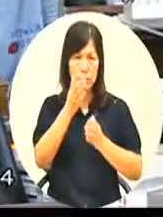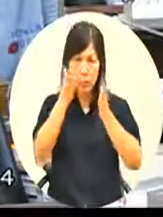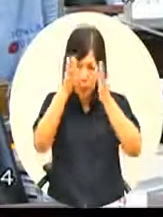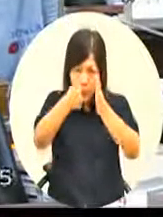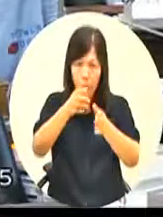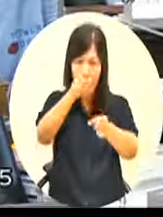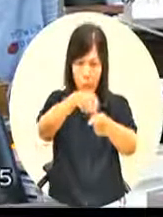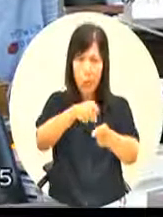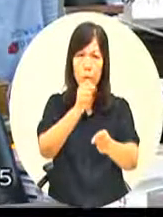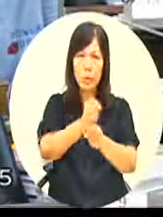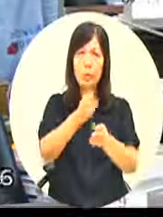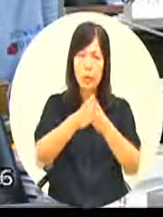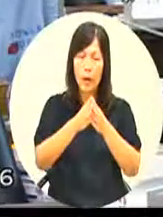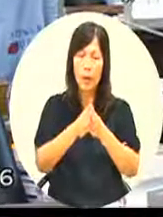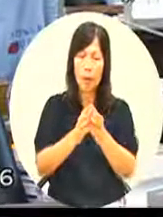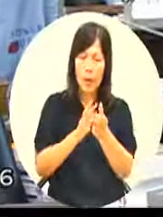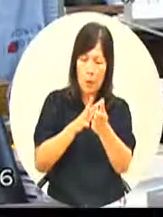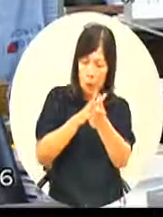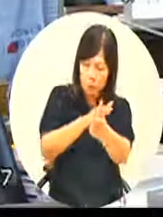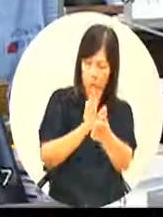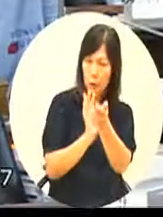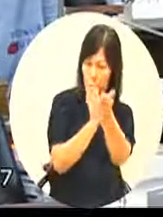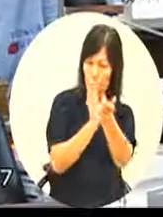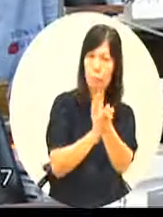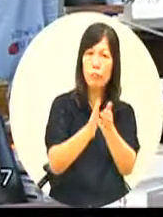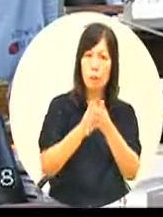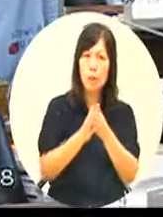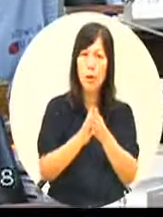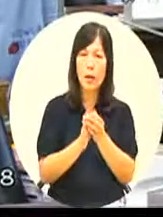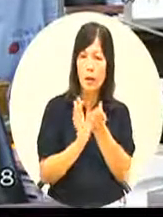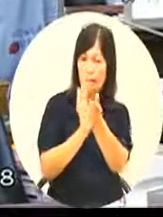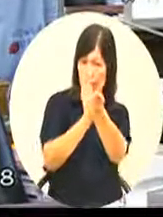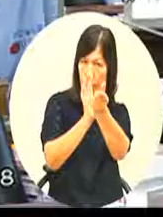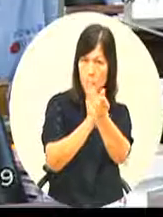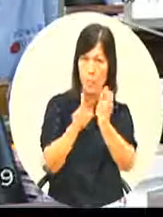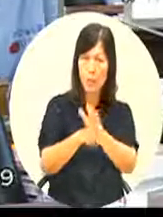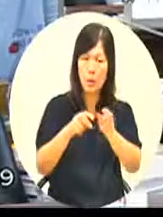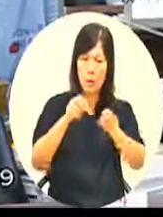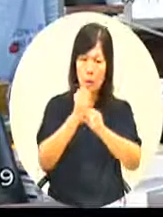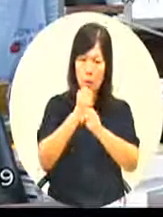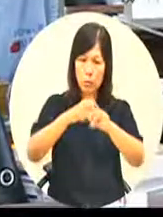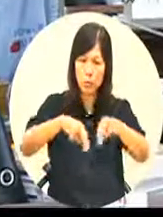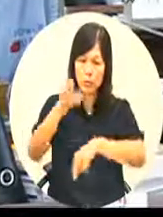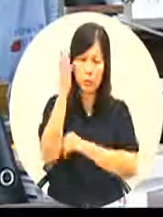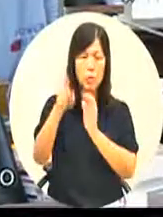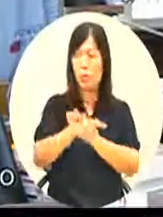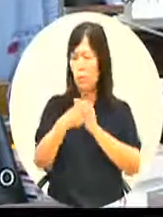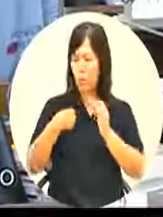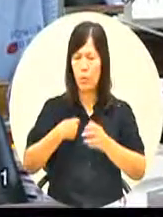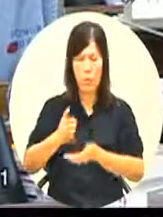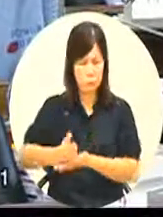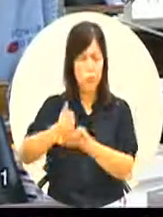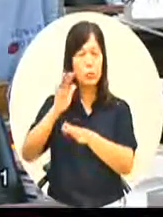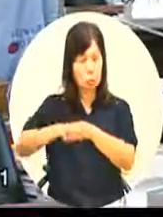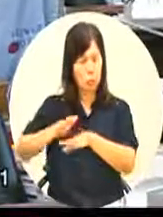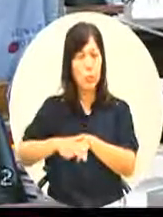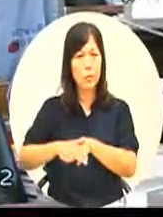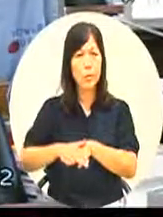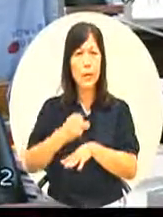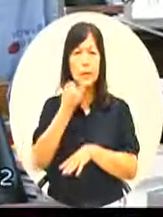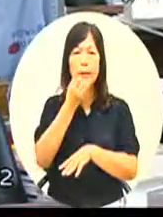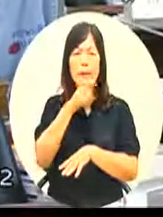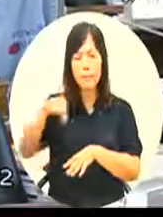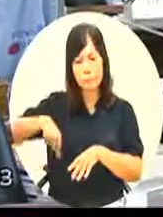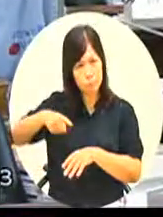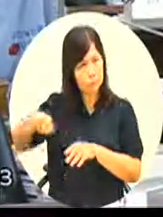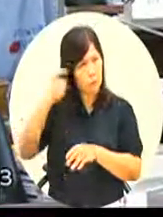该要主导推动，然后推动的行政程序我们都尊重。那我们呢认为